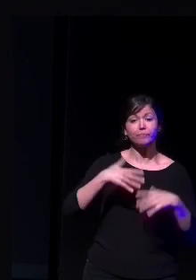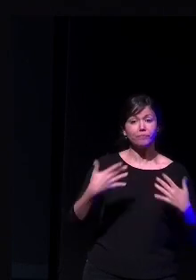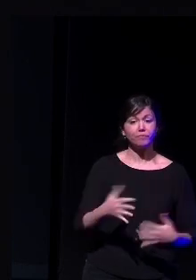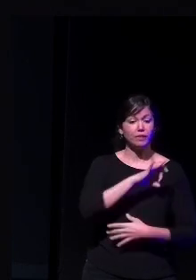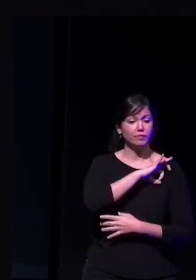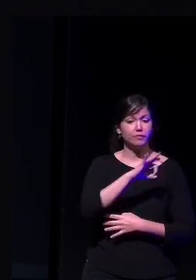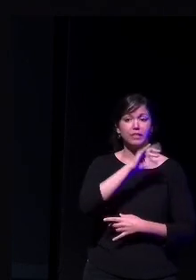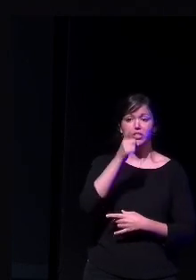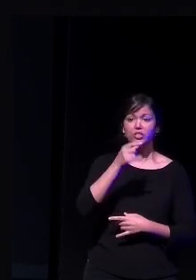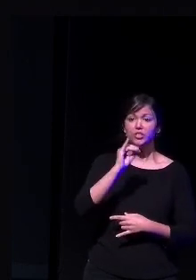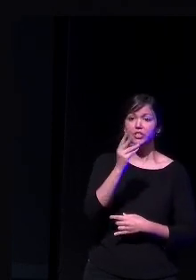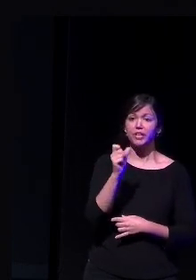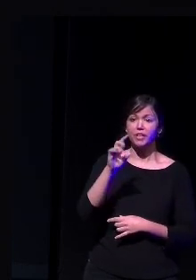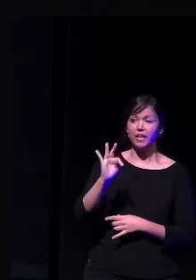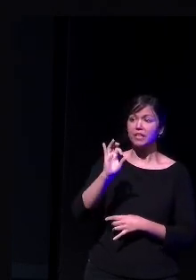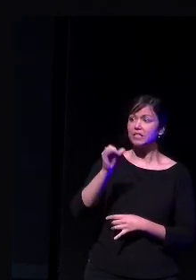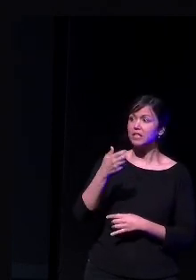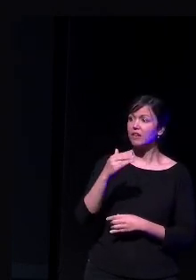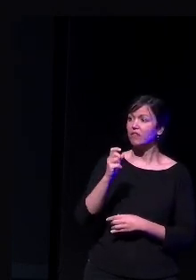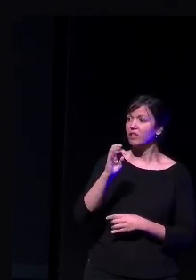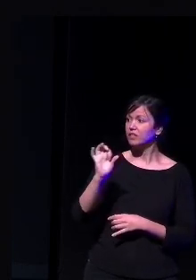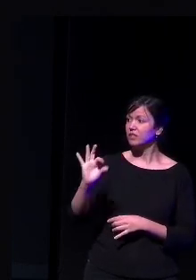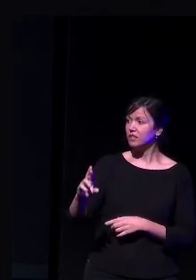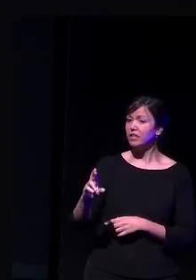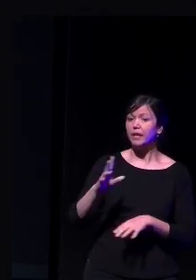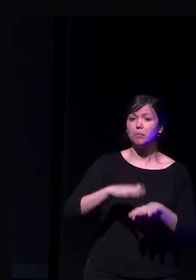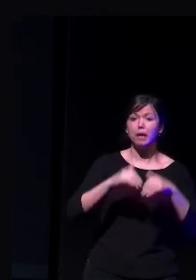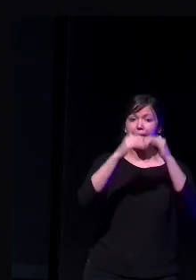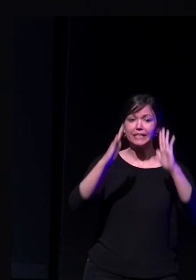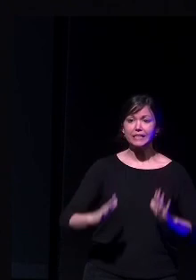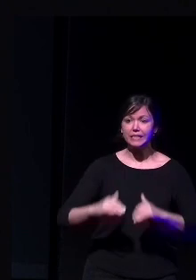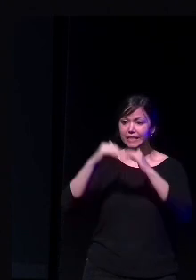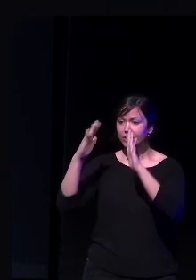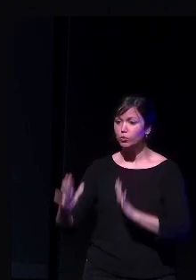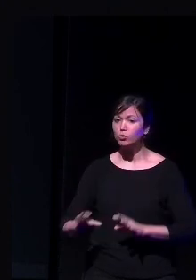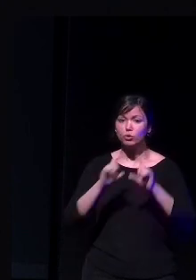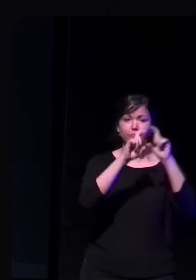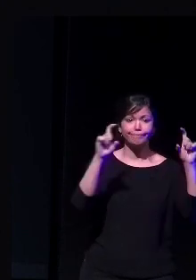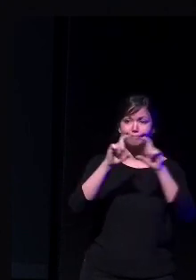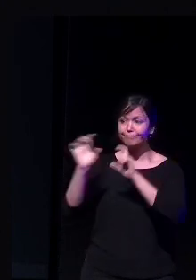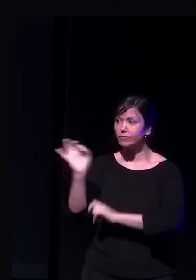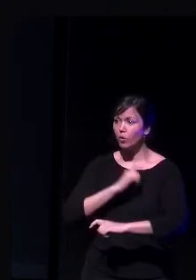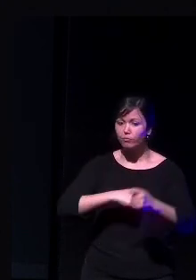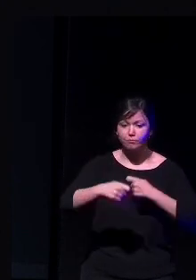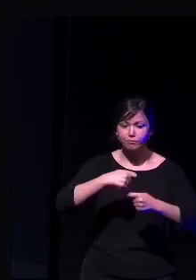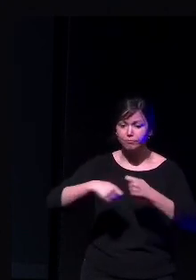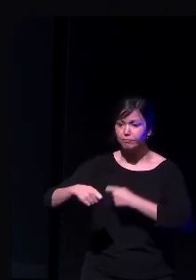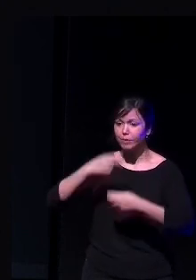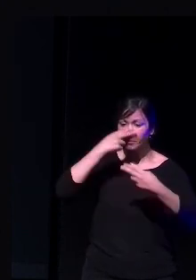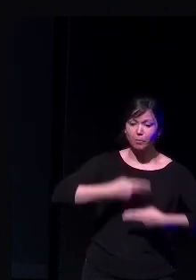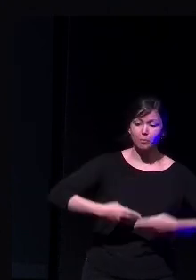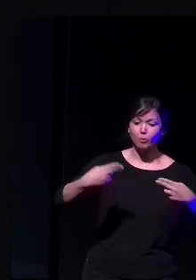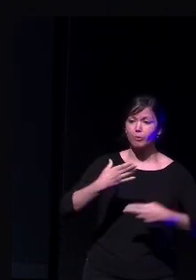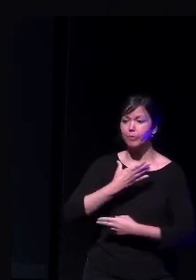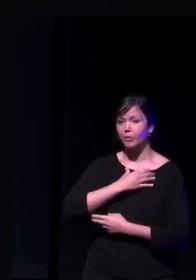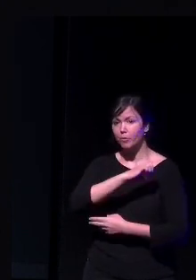Premi Xiquet Sabater al projecte empresarial que s'adreça a les institucions, entitats o establiments de caràcter públic o privat que en